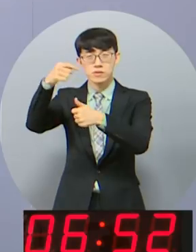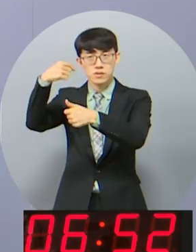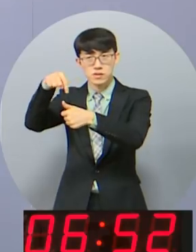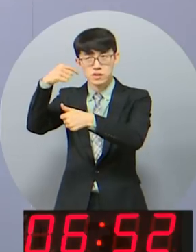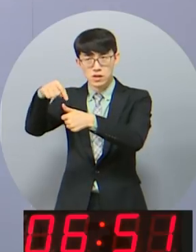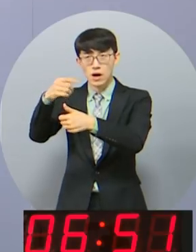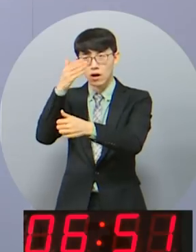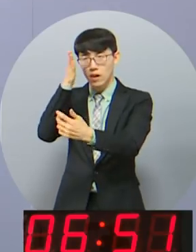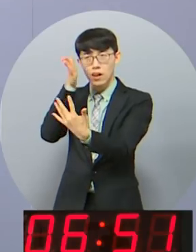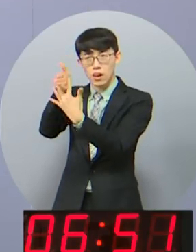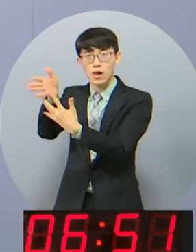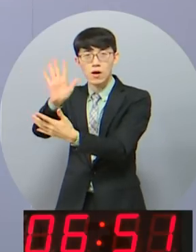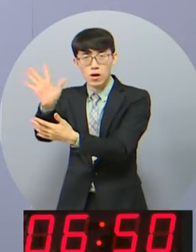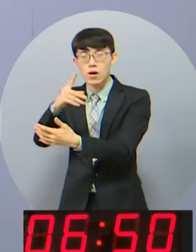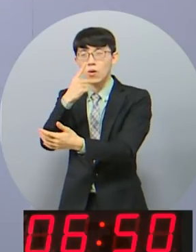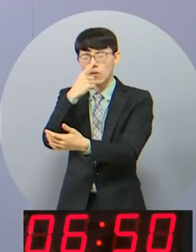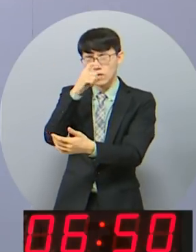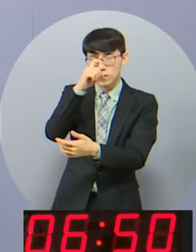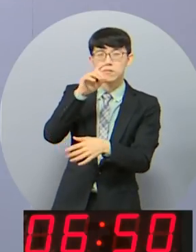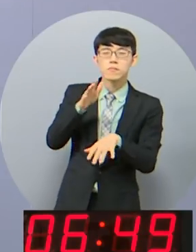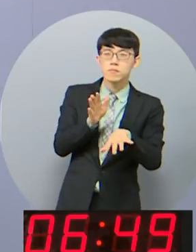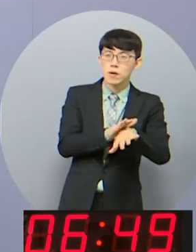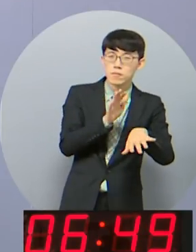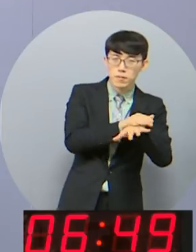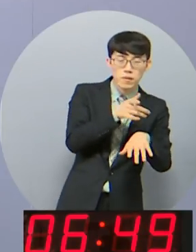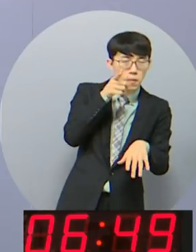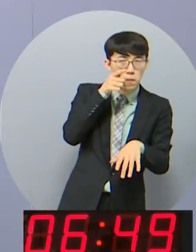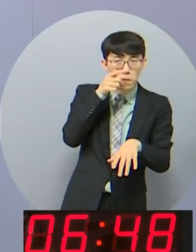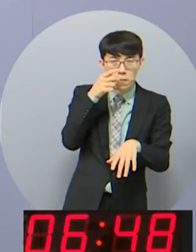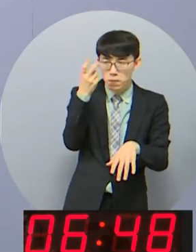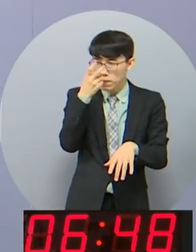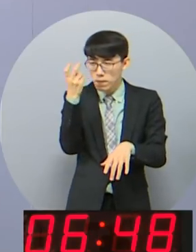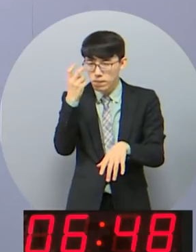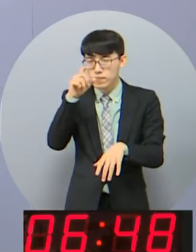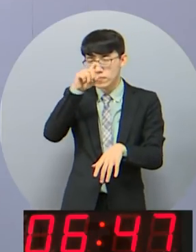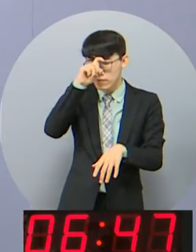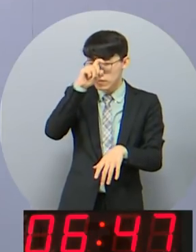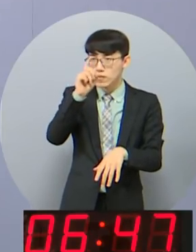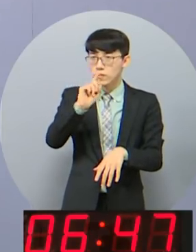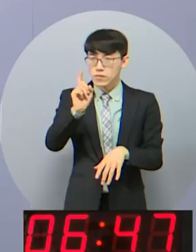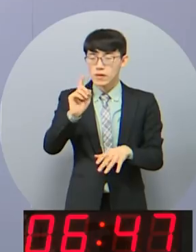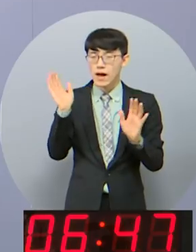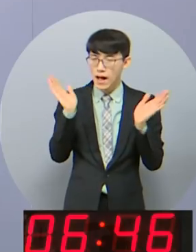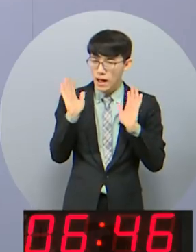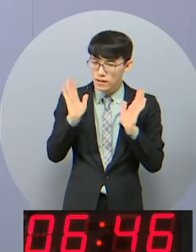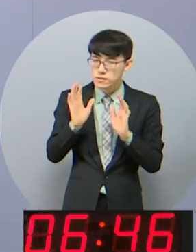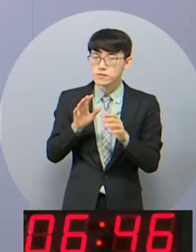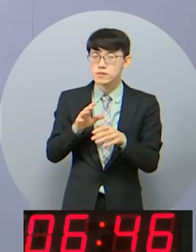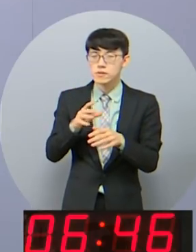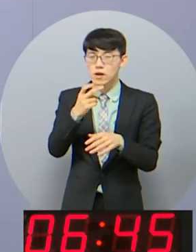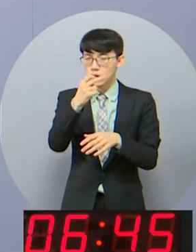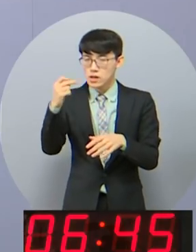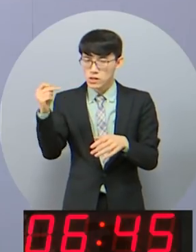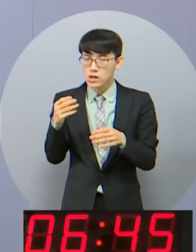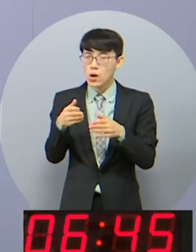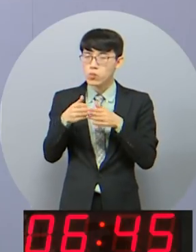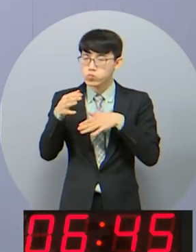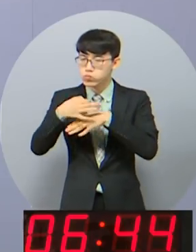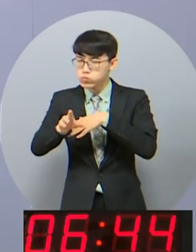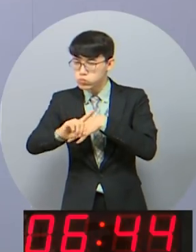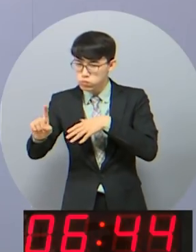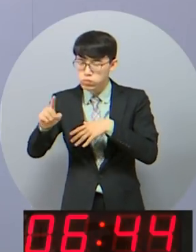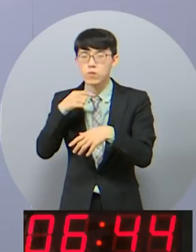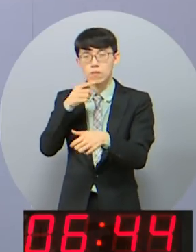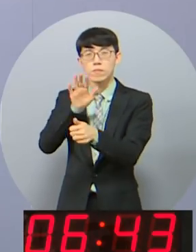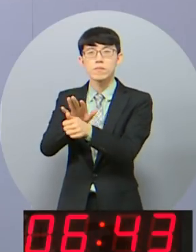下，渔恩重盘 观察，希望可以确认确定小朋友所需要的英语教育资源是什么，所以